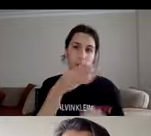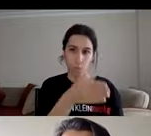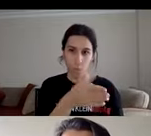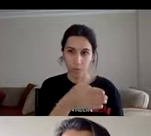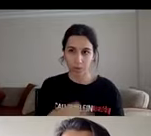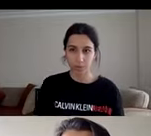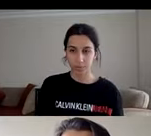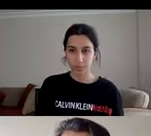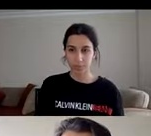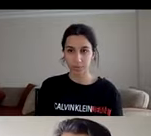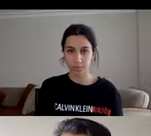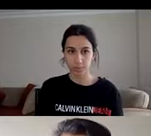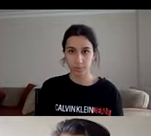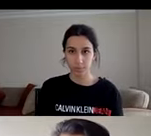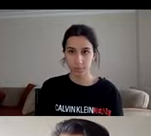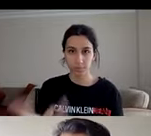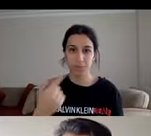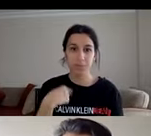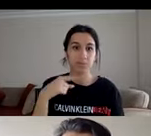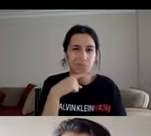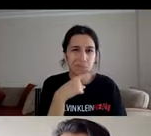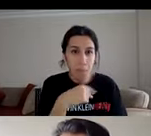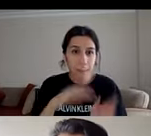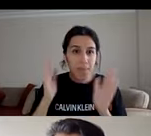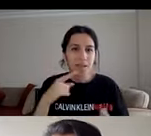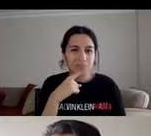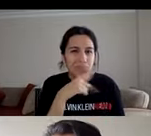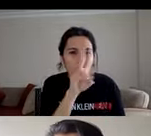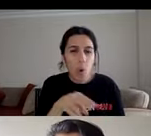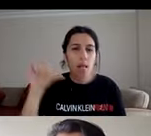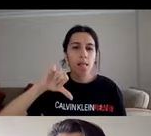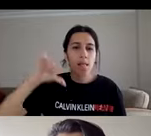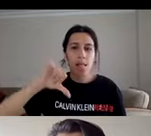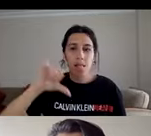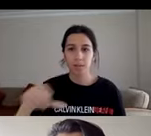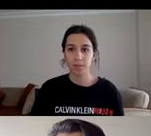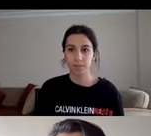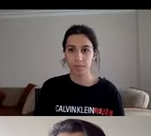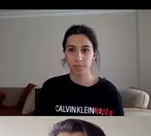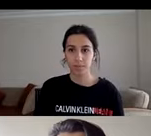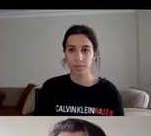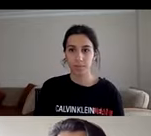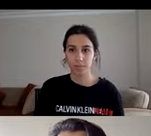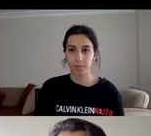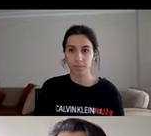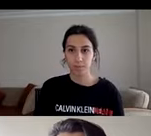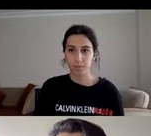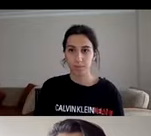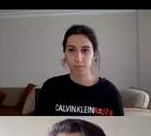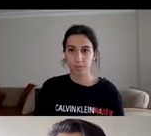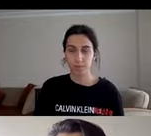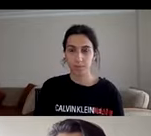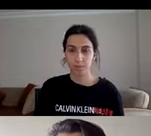kullanılan, biz zorlanarak okuyoruz, insan olduğumuzdan emin olmak için kullanılan bir güvenlik girişi bu.